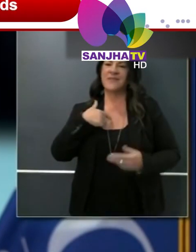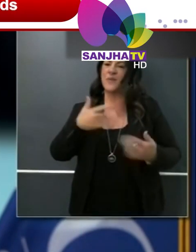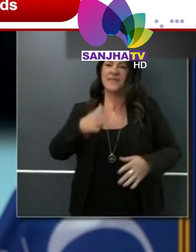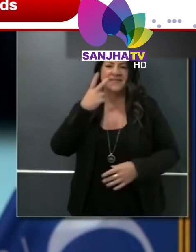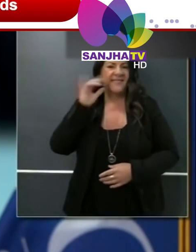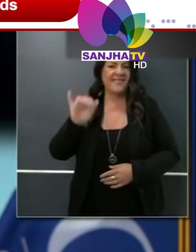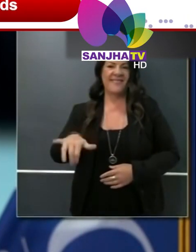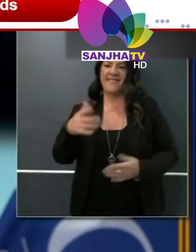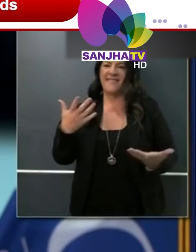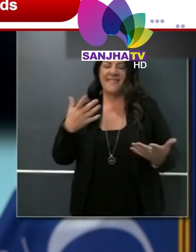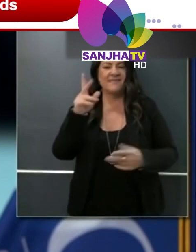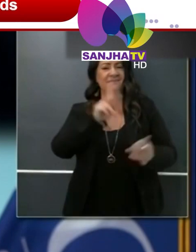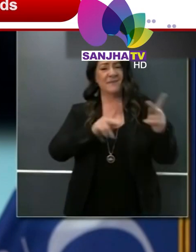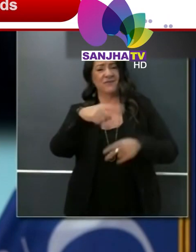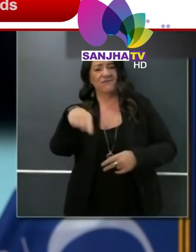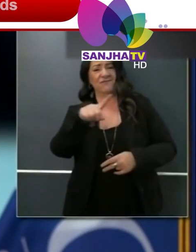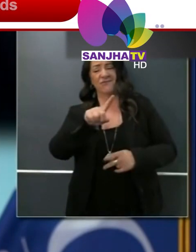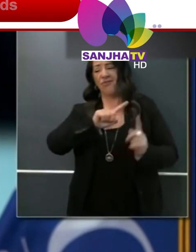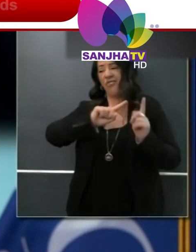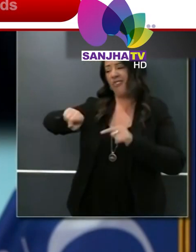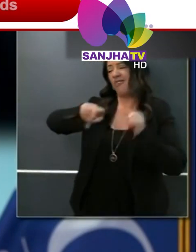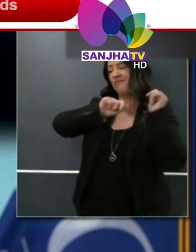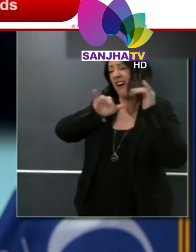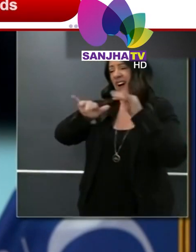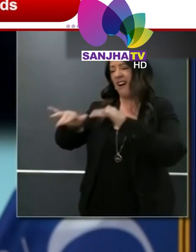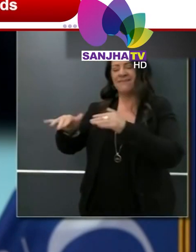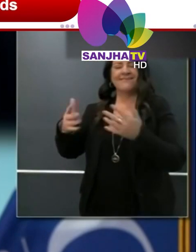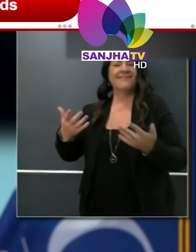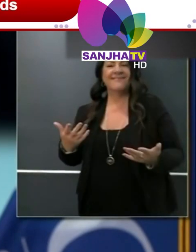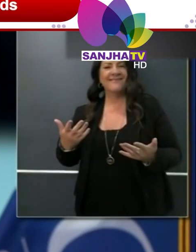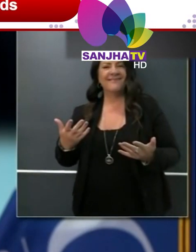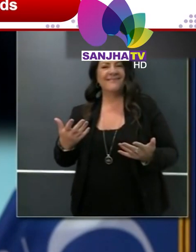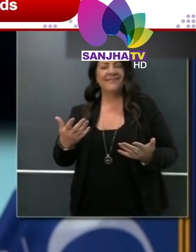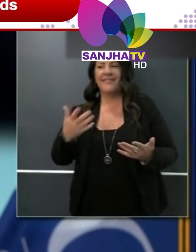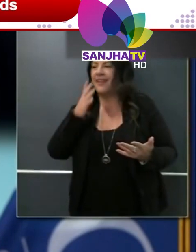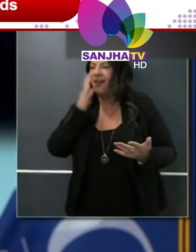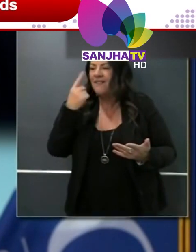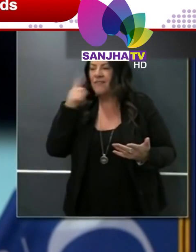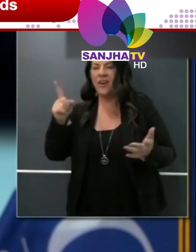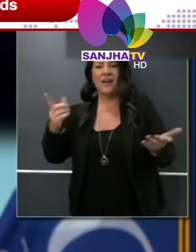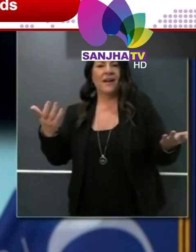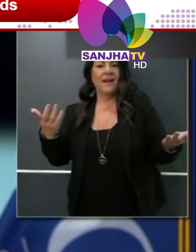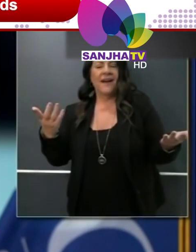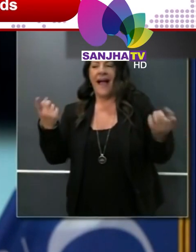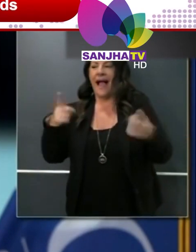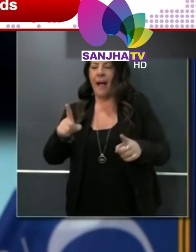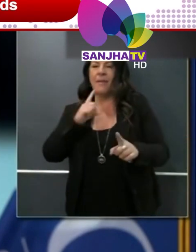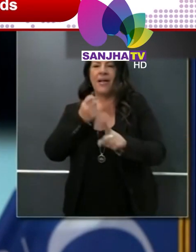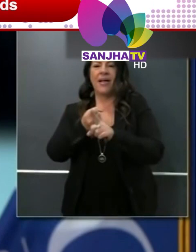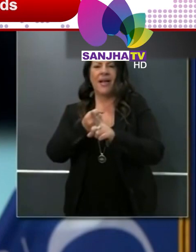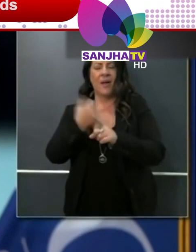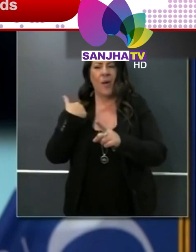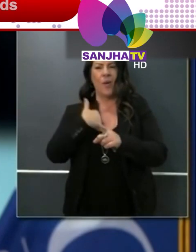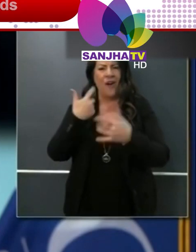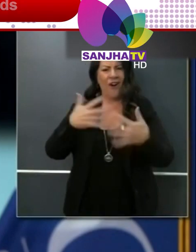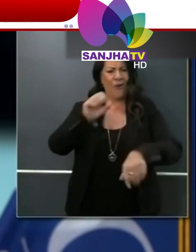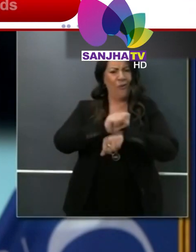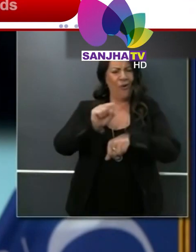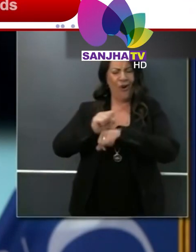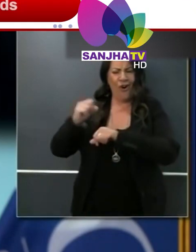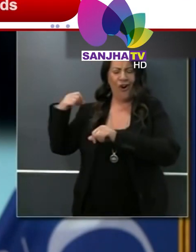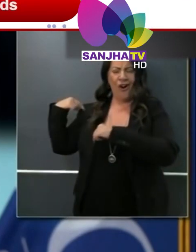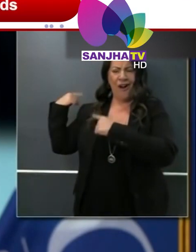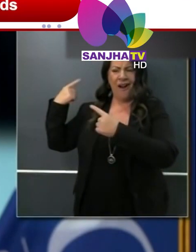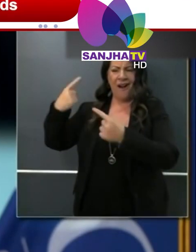ਪੂਰੀ ਤਰ੍ਹਾਂ ਬੰਦ ਹਨ। ਹਾਲਾਂਕਿ ਕੁਝ ਕੁ ਲੋਕਾਂ ਨੇ ਬਹੁਤ ਸਾਰੀਆਂ ਪਾਬੰਦੀਆਂ ਲਾਗੂ ਕਰਨ ਦੀਆਂ ਯੋਜਨਾਵਾਂ ਅਤੇ ਸਿਫਾਰਸ਼ਾਂ ਨੂੰ ਅਪਣਾਉਂਦੇ ਹੋਏ